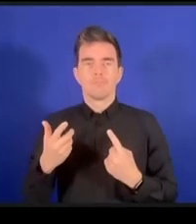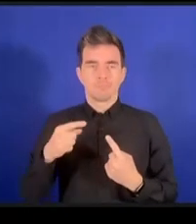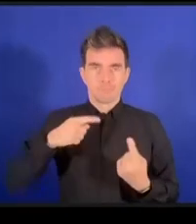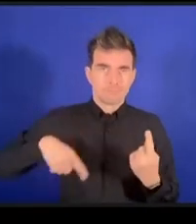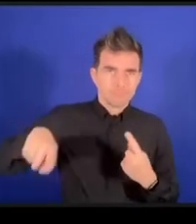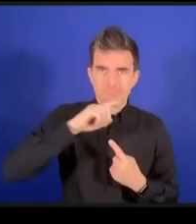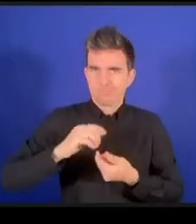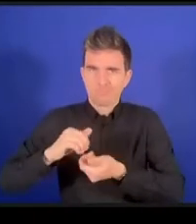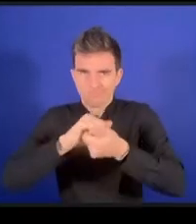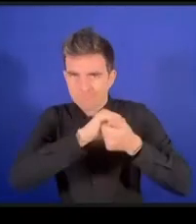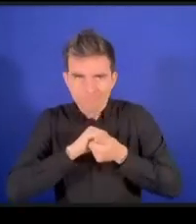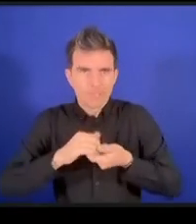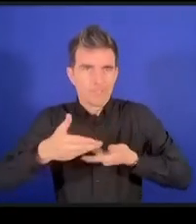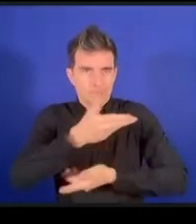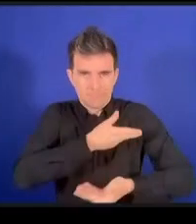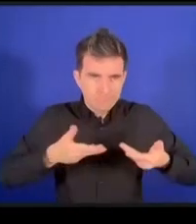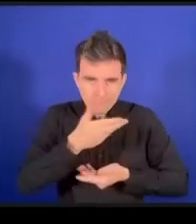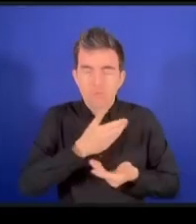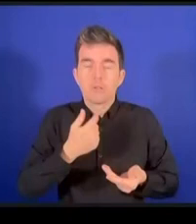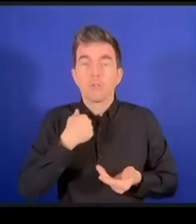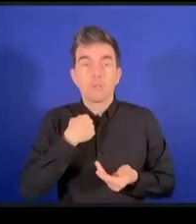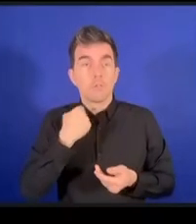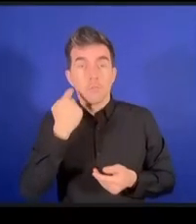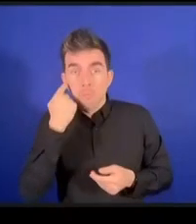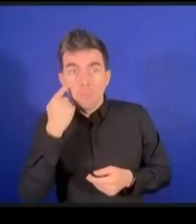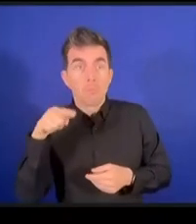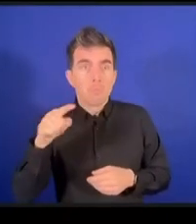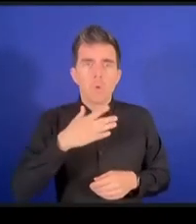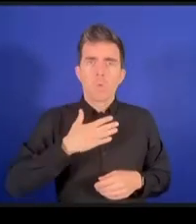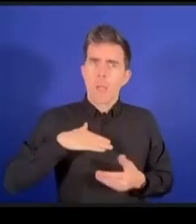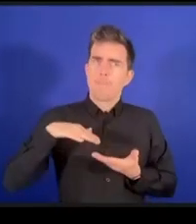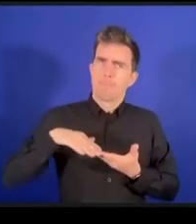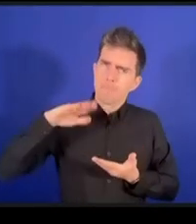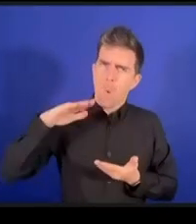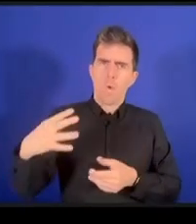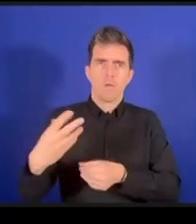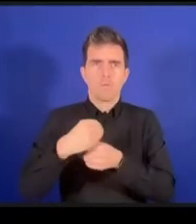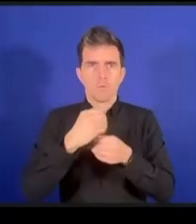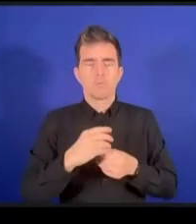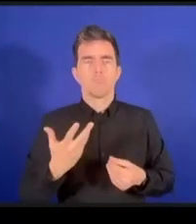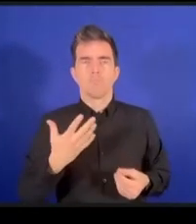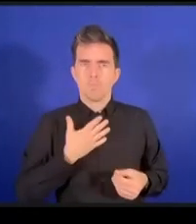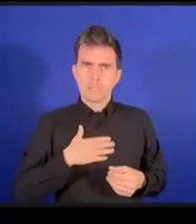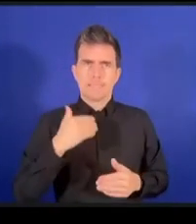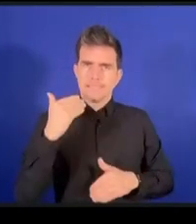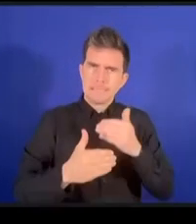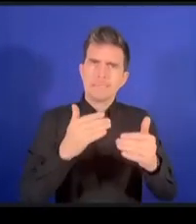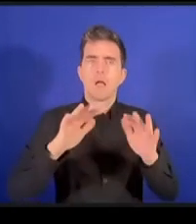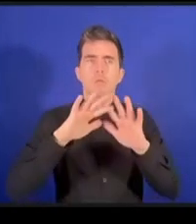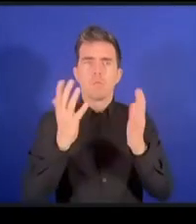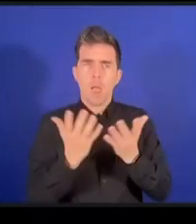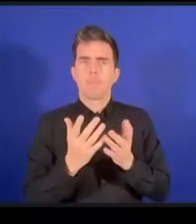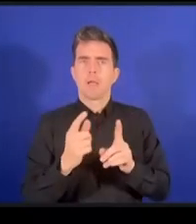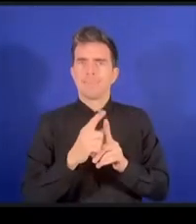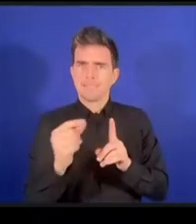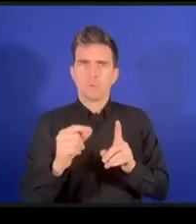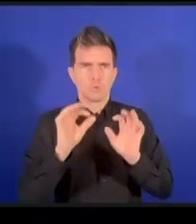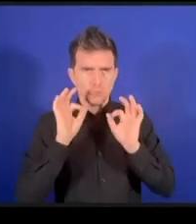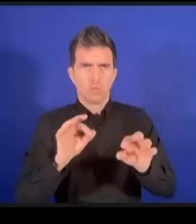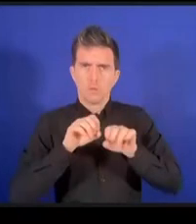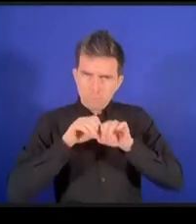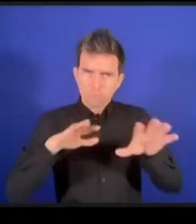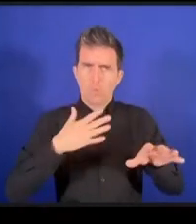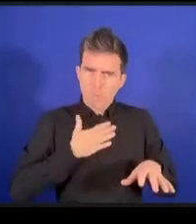звучат призывы к более широкому участию в Переговоры по глобальному цифровому договору но